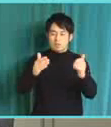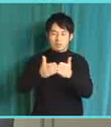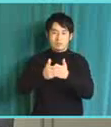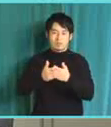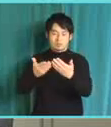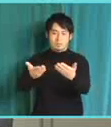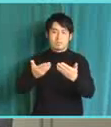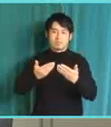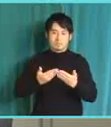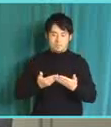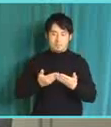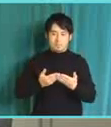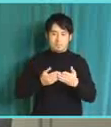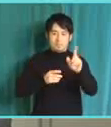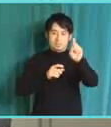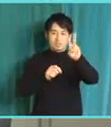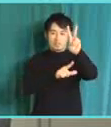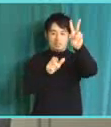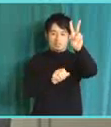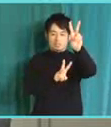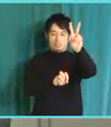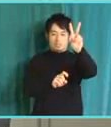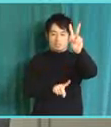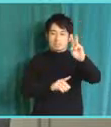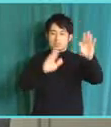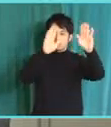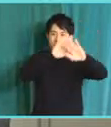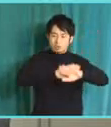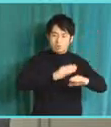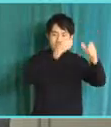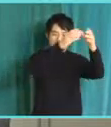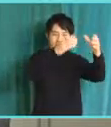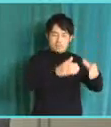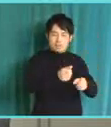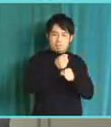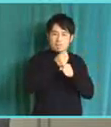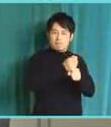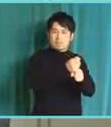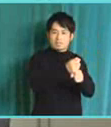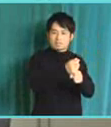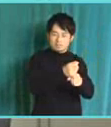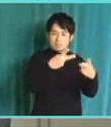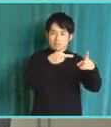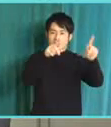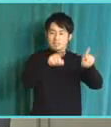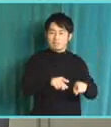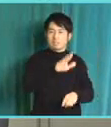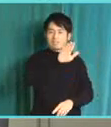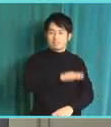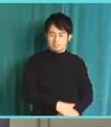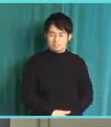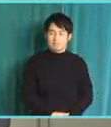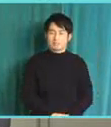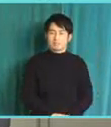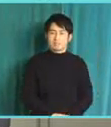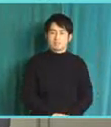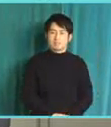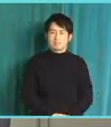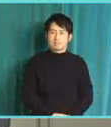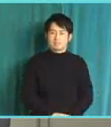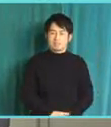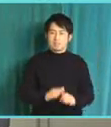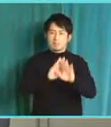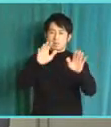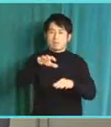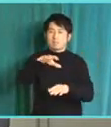名の通り大晦日から年明けにかけて鐘をつく小田原の毎年の年末年始の恒例の行事になります。開催